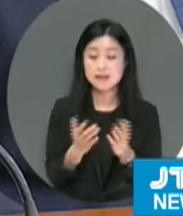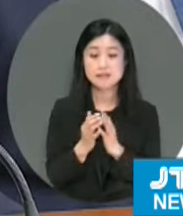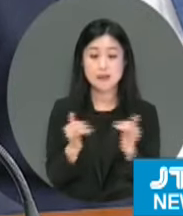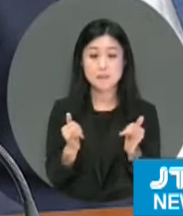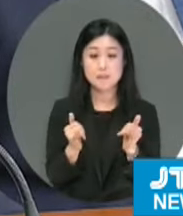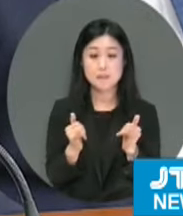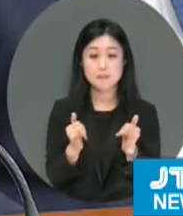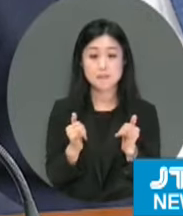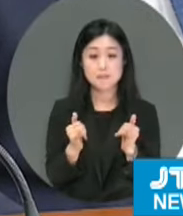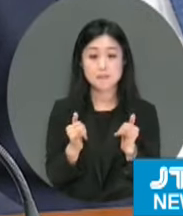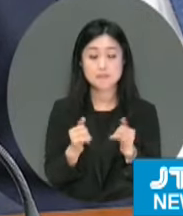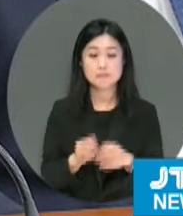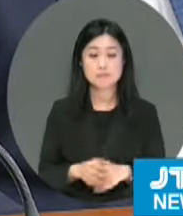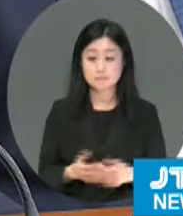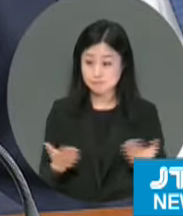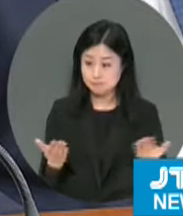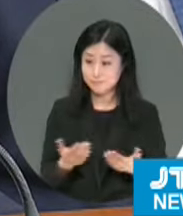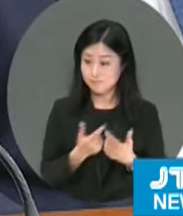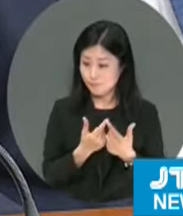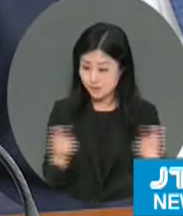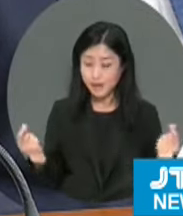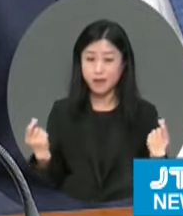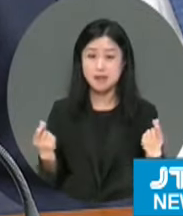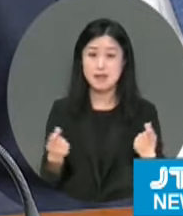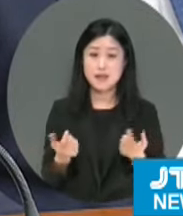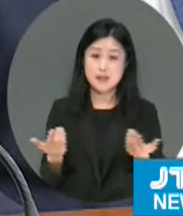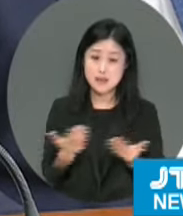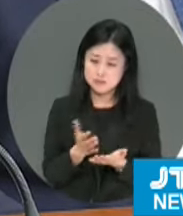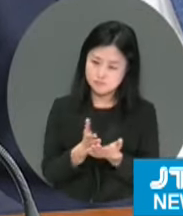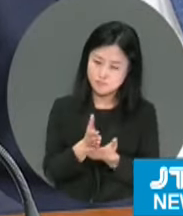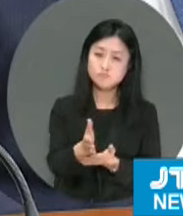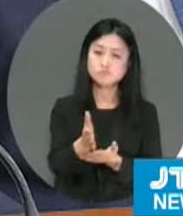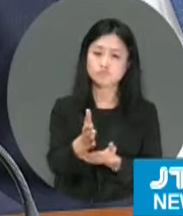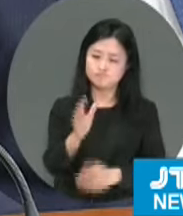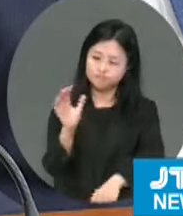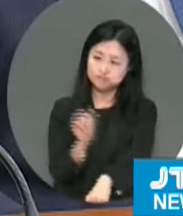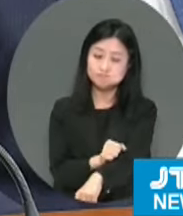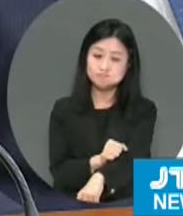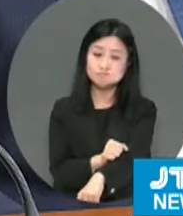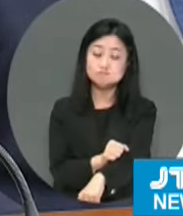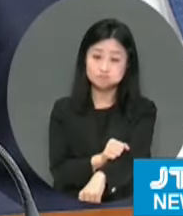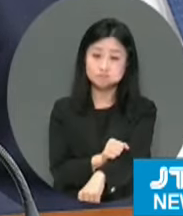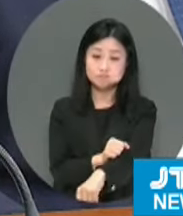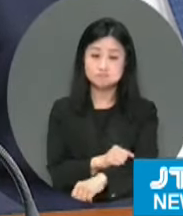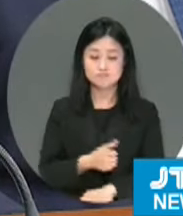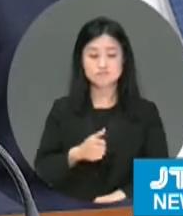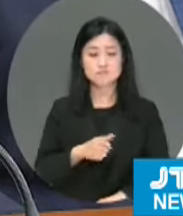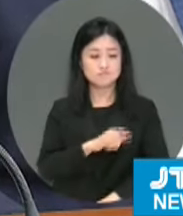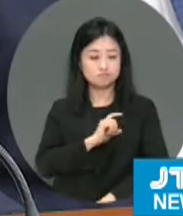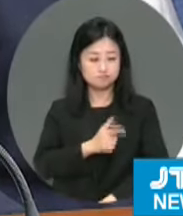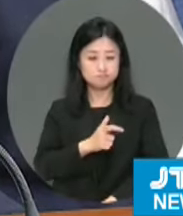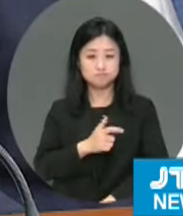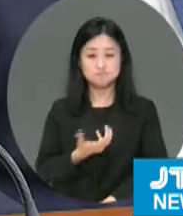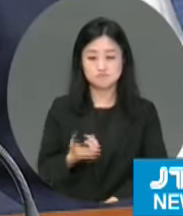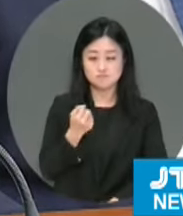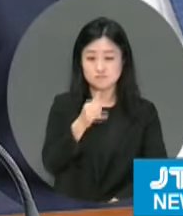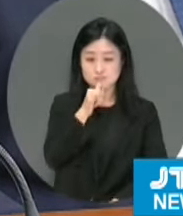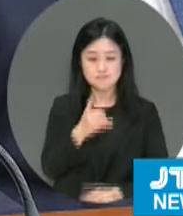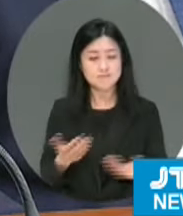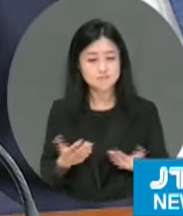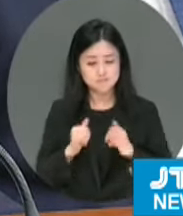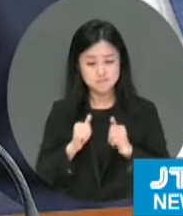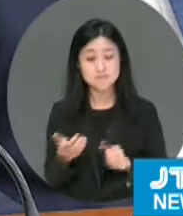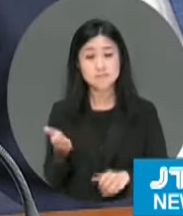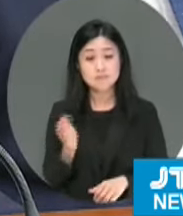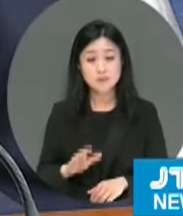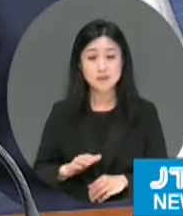사람들은 똑같은 업무, 오히려 훨씬 더 전문적인 영역에 더 높은 자격 요건을 요하는 일을 하고